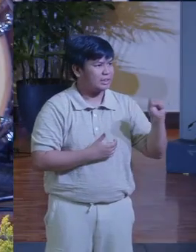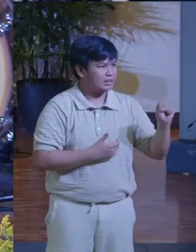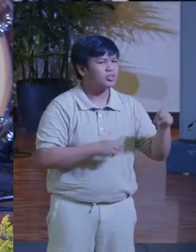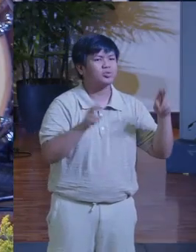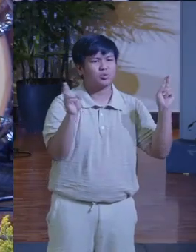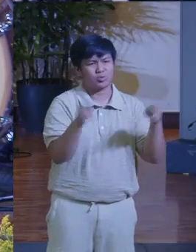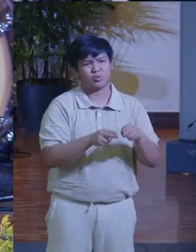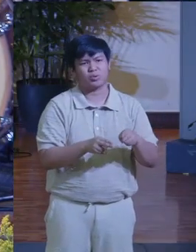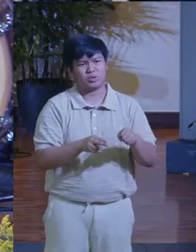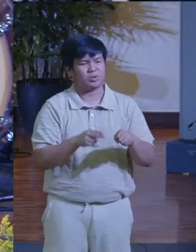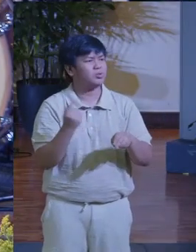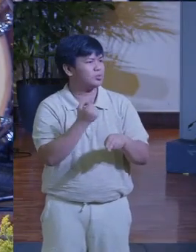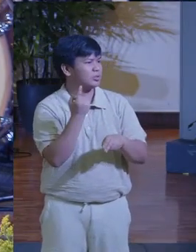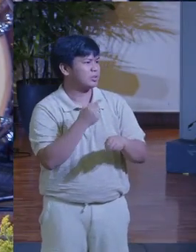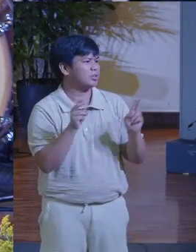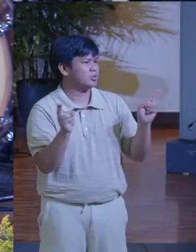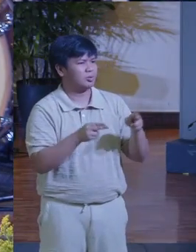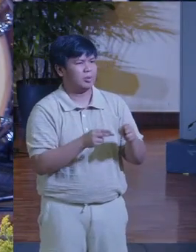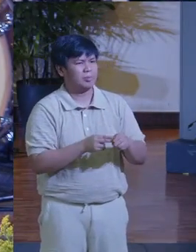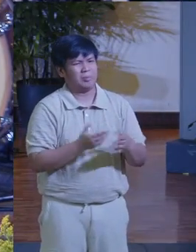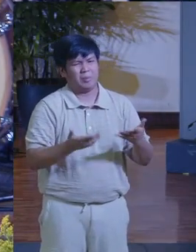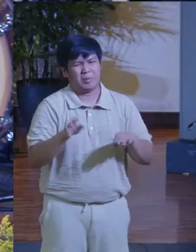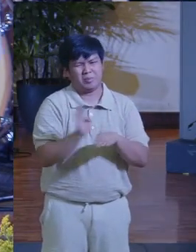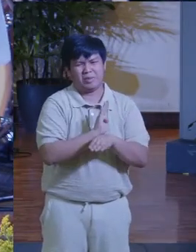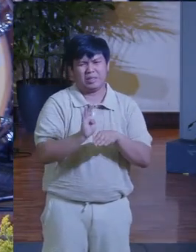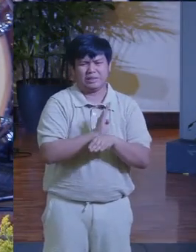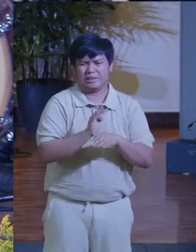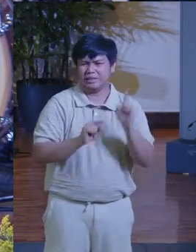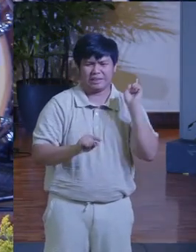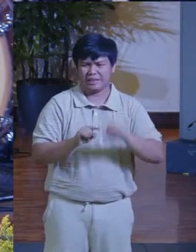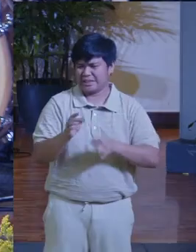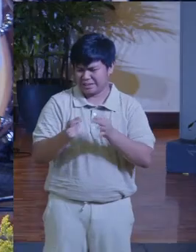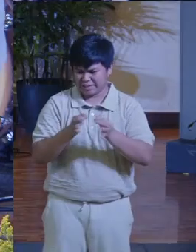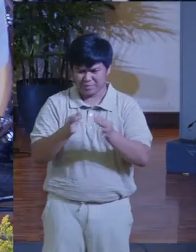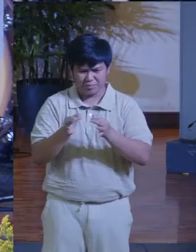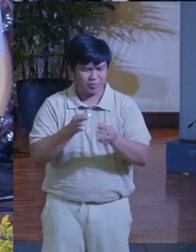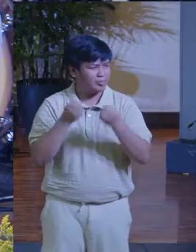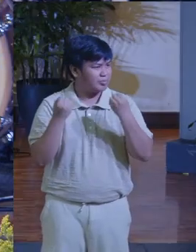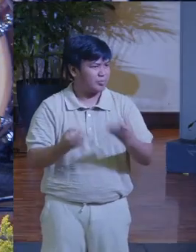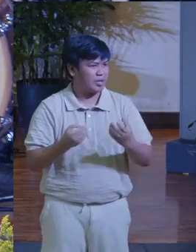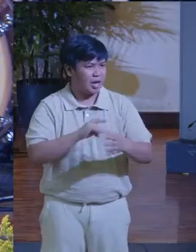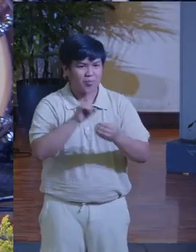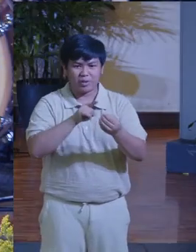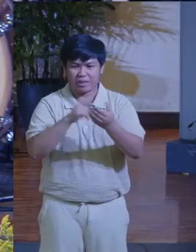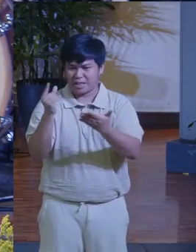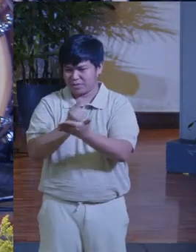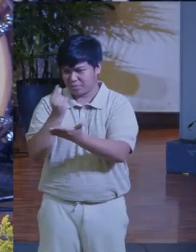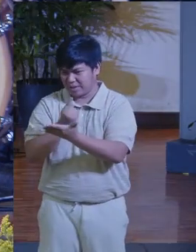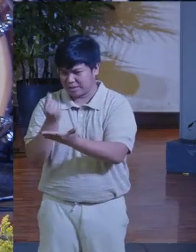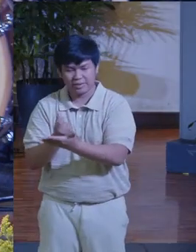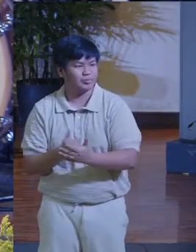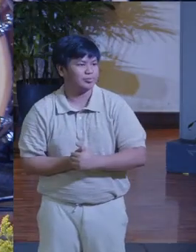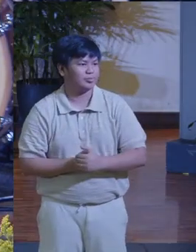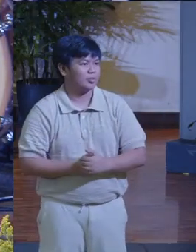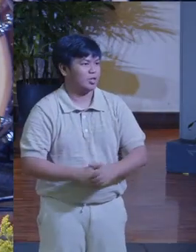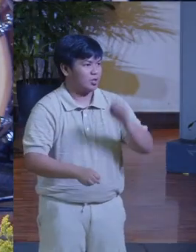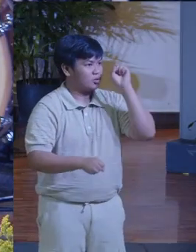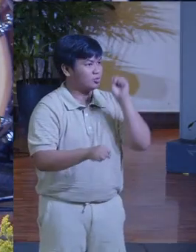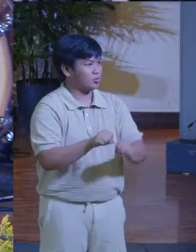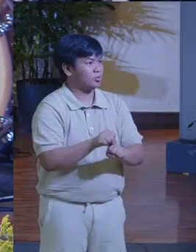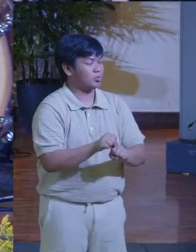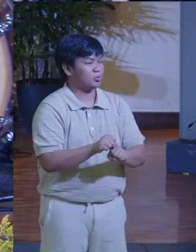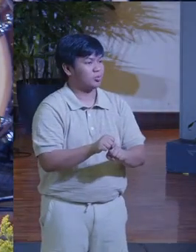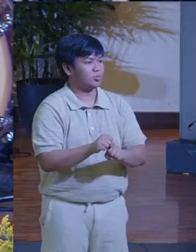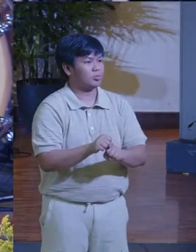Siguro marami siyang ginagawa. Hindi niya maipaliwanag systematically ang gospel. Kaya sinulat